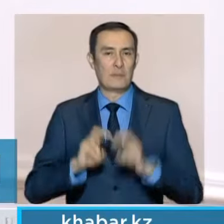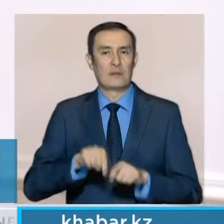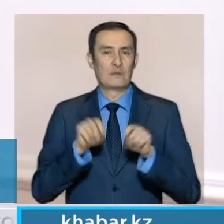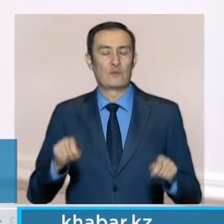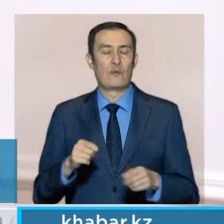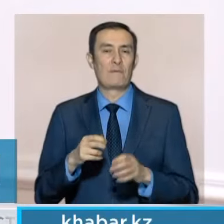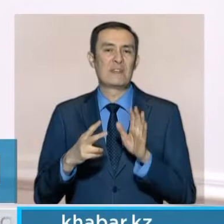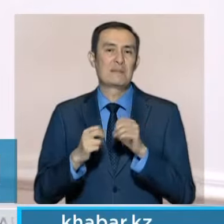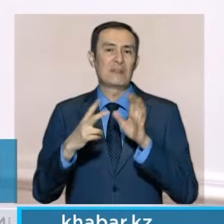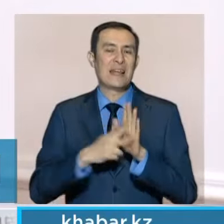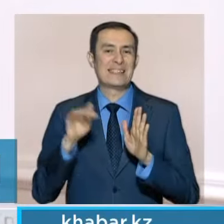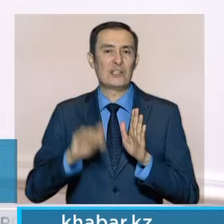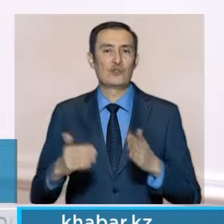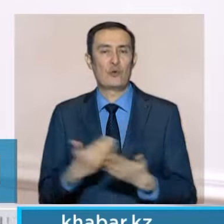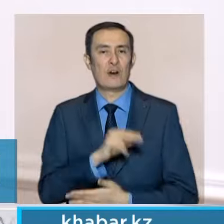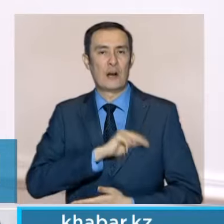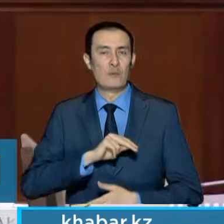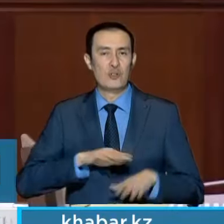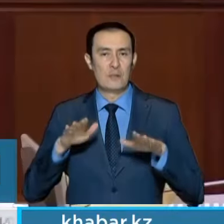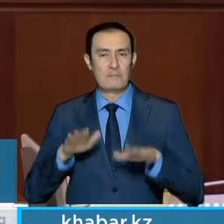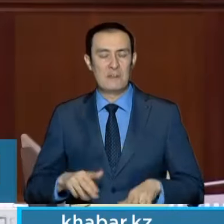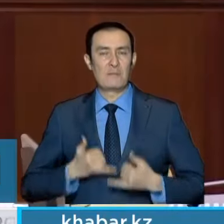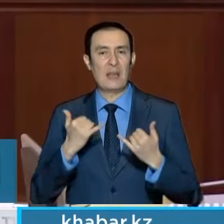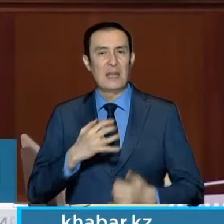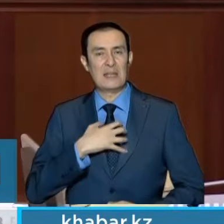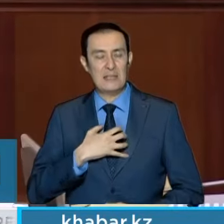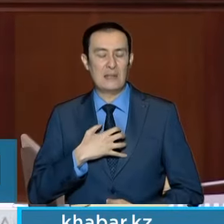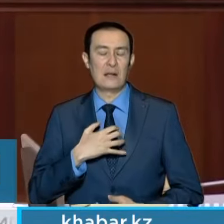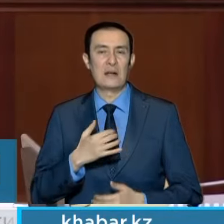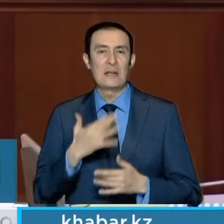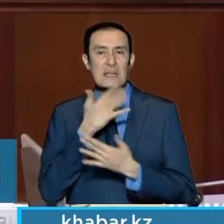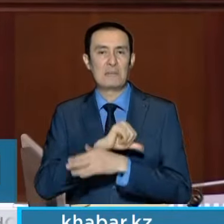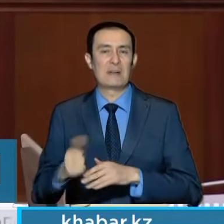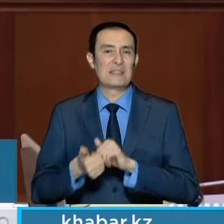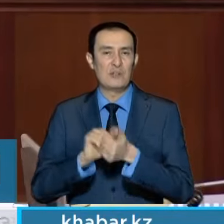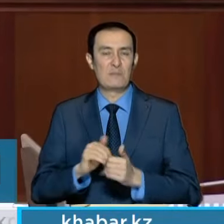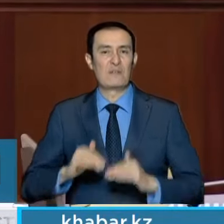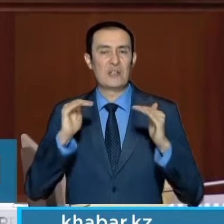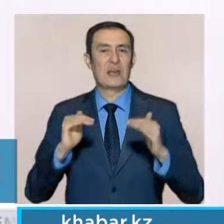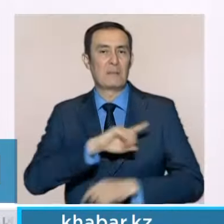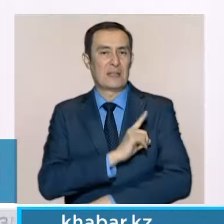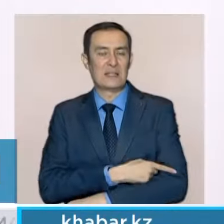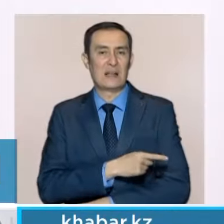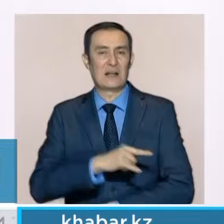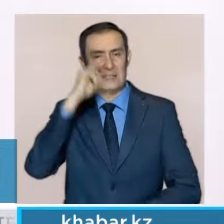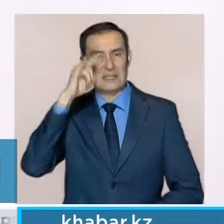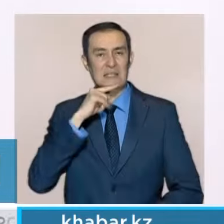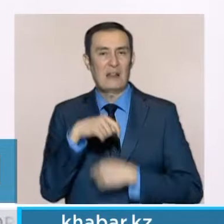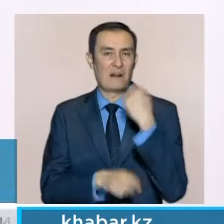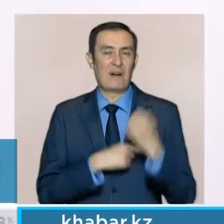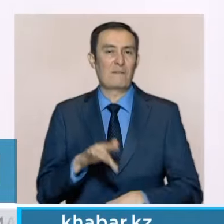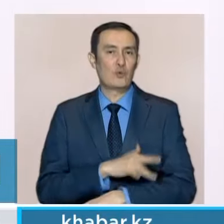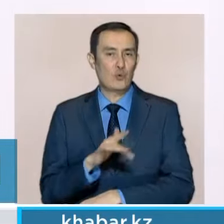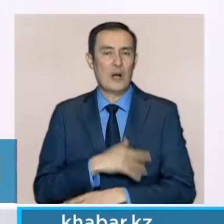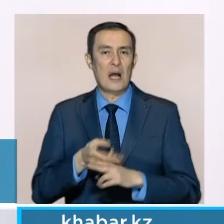создать 18.000 новых рабочих мест в приоритете импортозамещения и повышения экспортного потенциала казахстанских товаров и